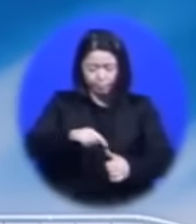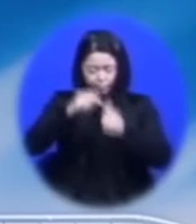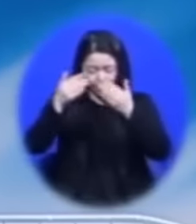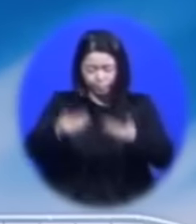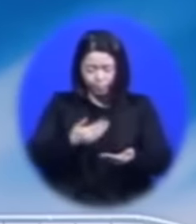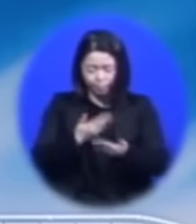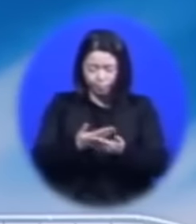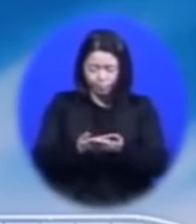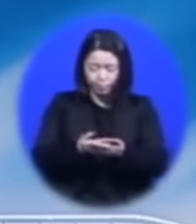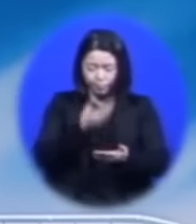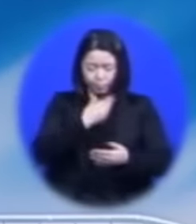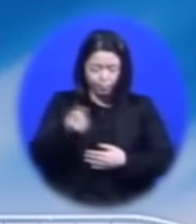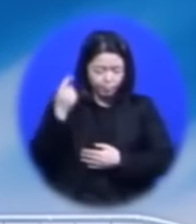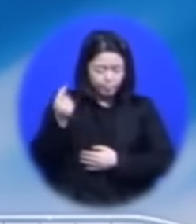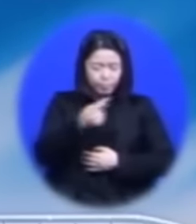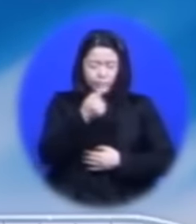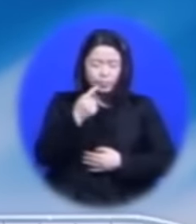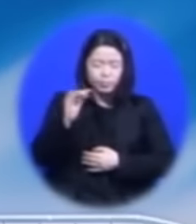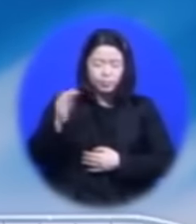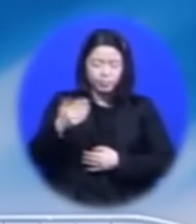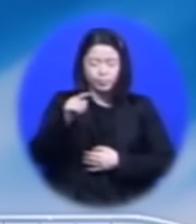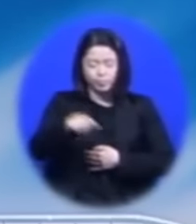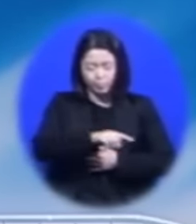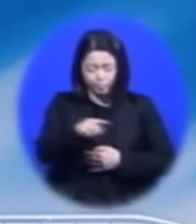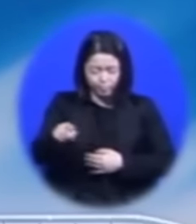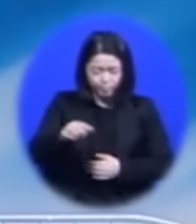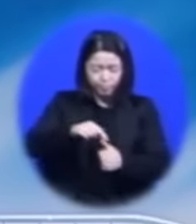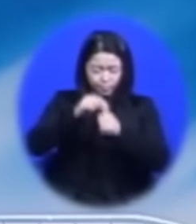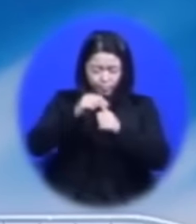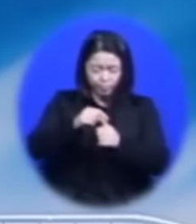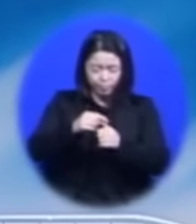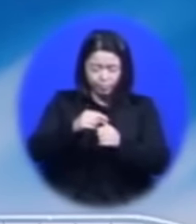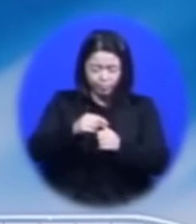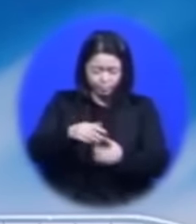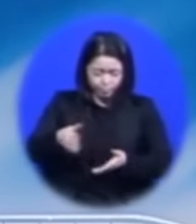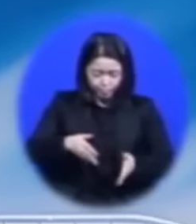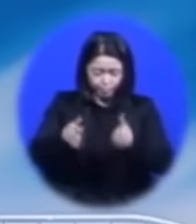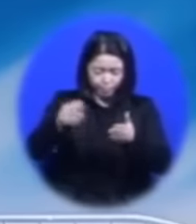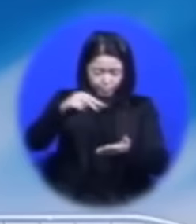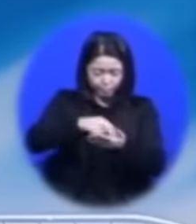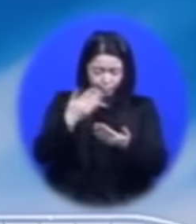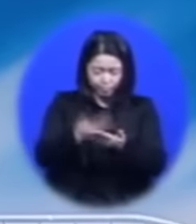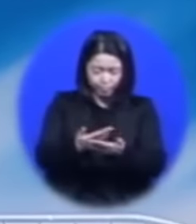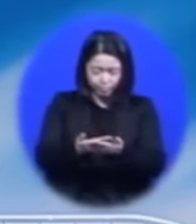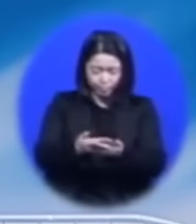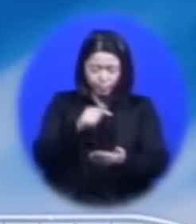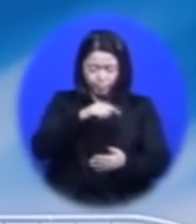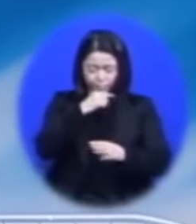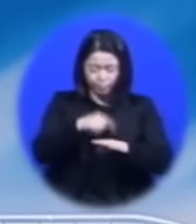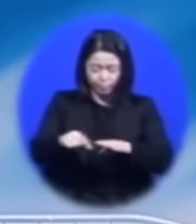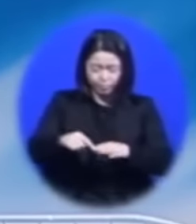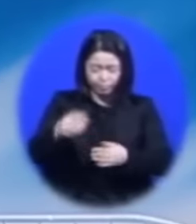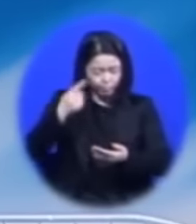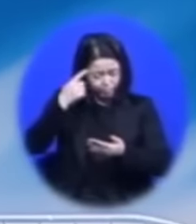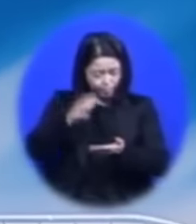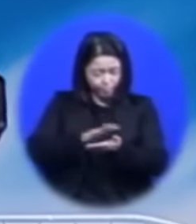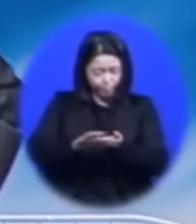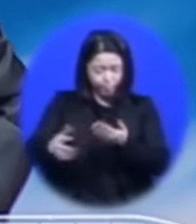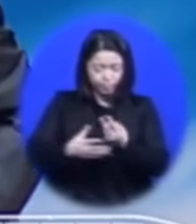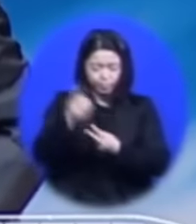주소서. 복음이 증거되고 저들도 구원의 길에 서게 해 주시고 이 민족이 평화로운 통일을 이루게